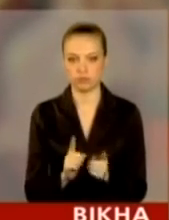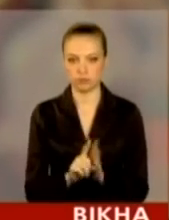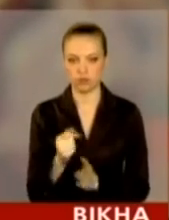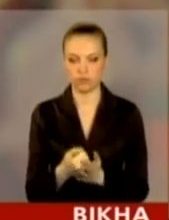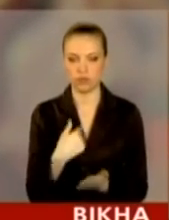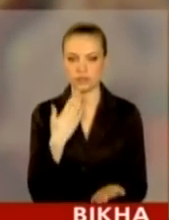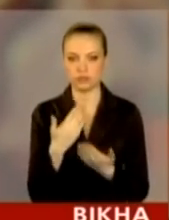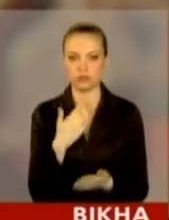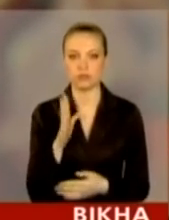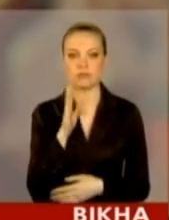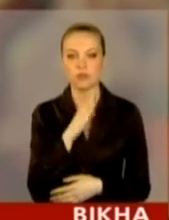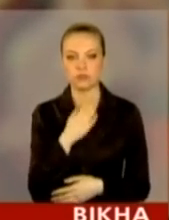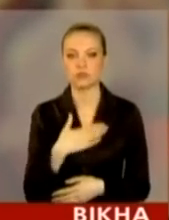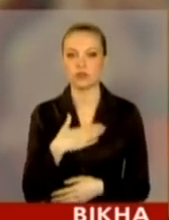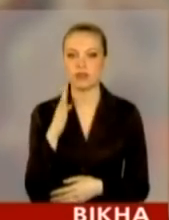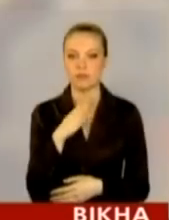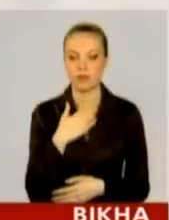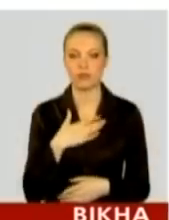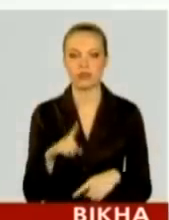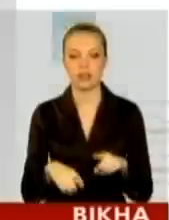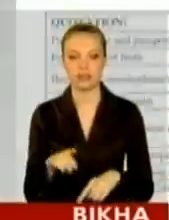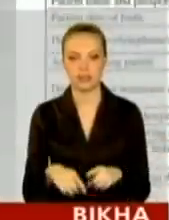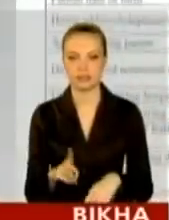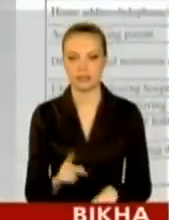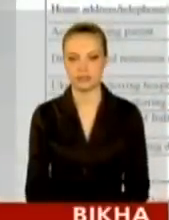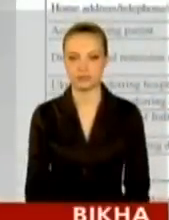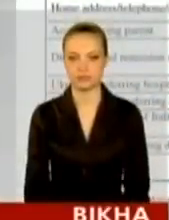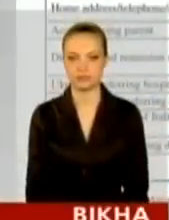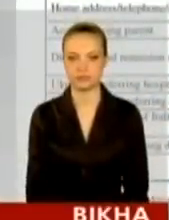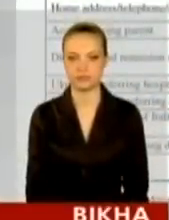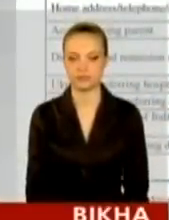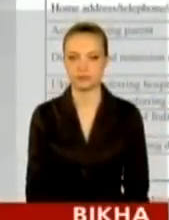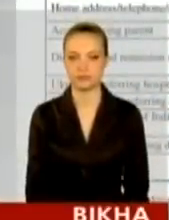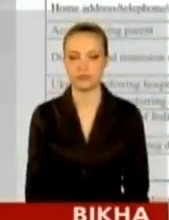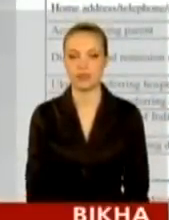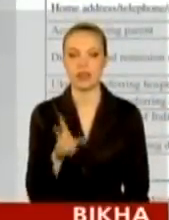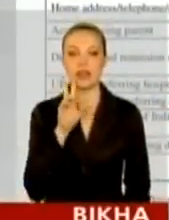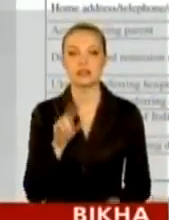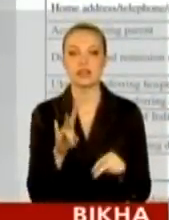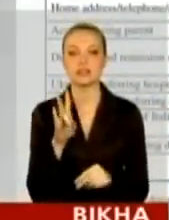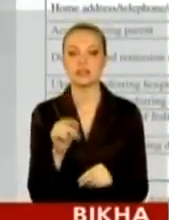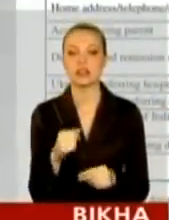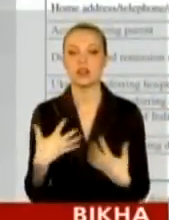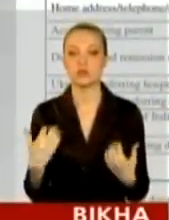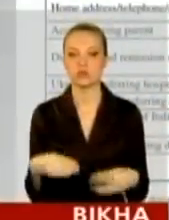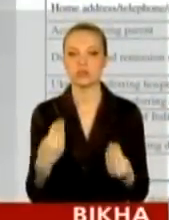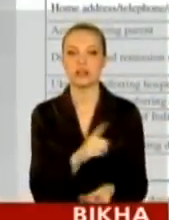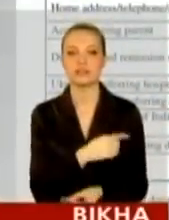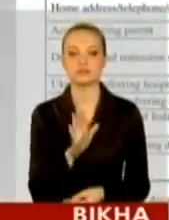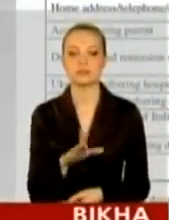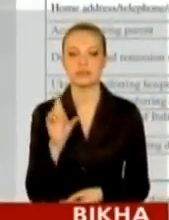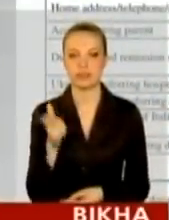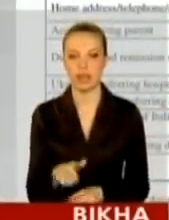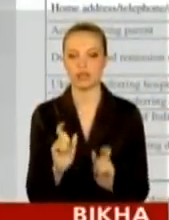відноситися. Мамусик, моя мамочка, моя ріднесенька. Надію на одужання дали в клініці в Італії.